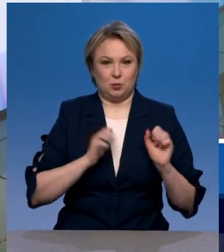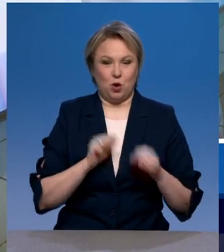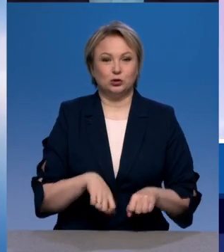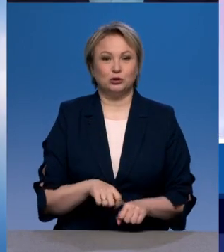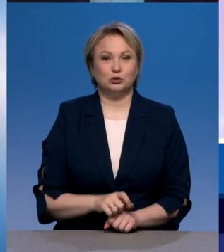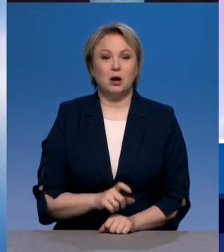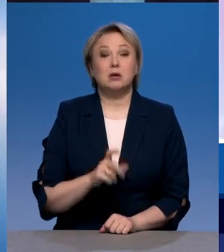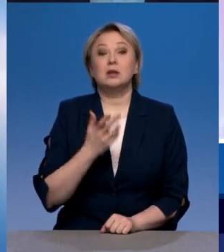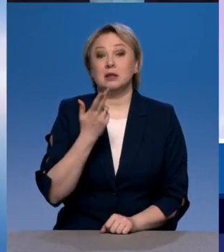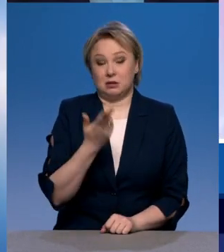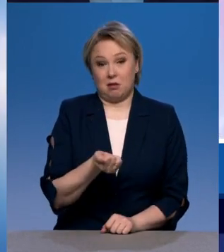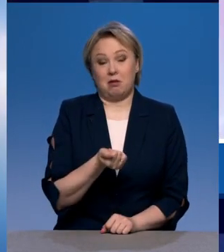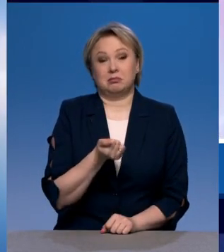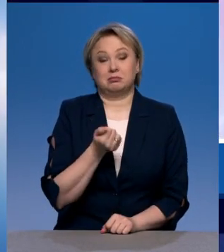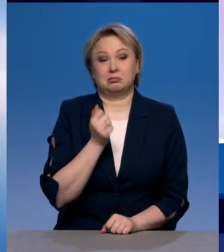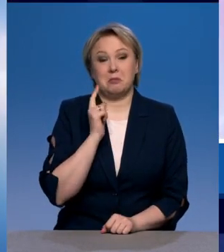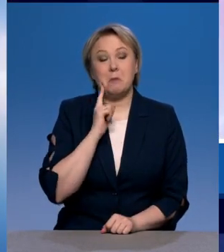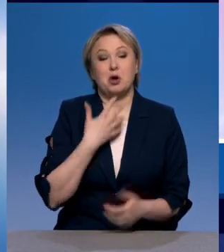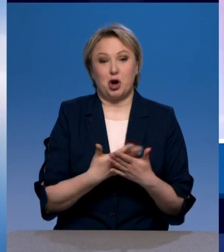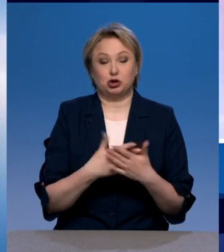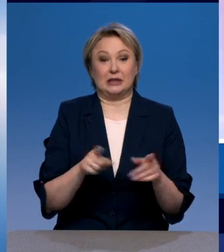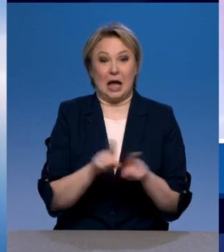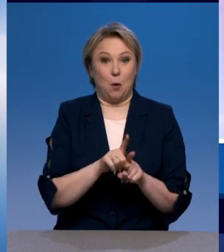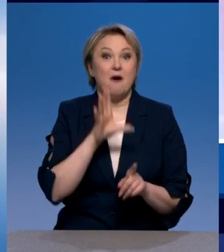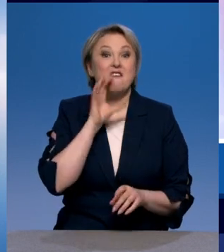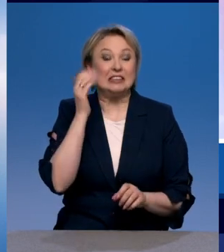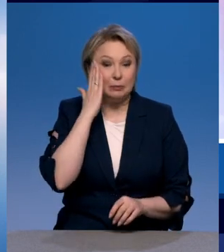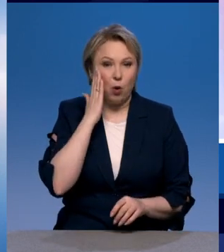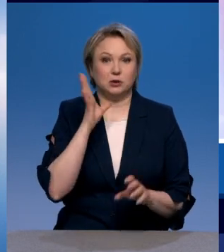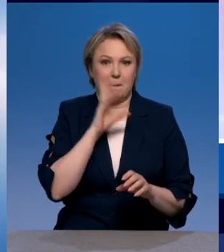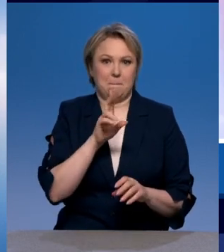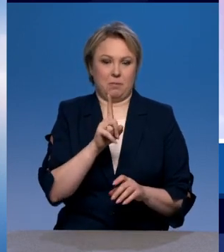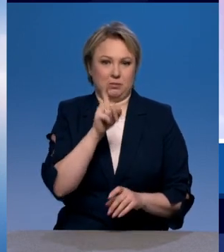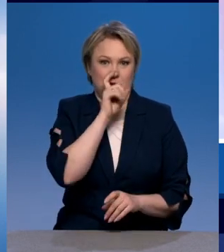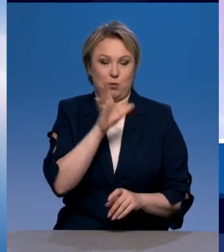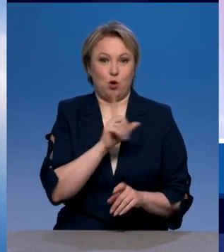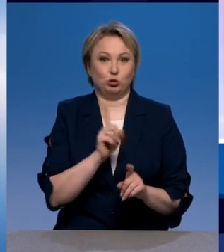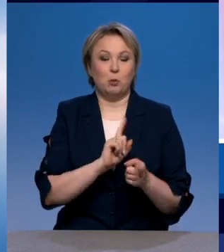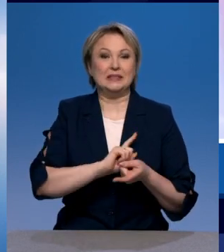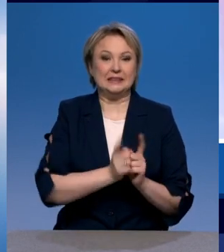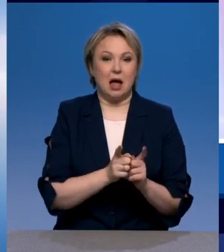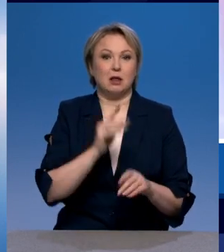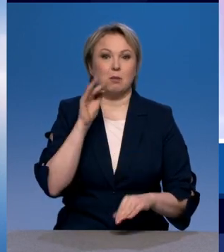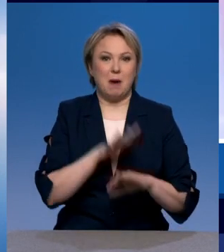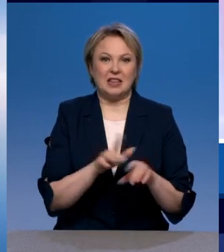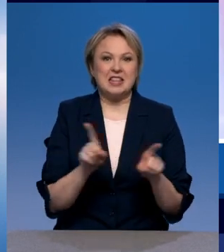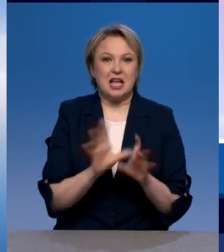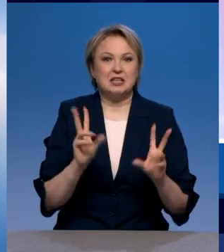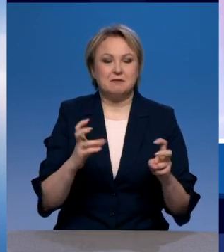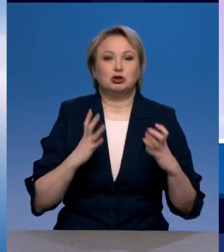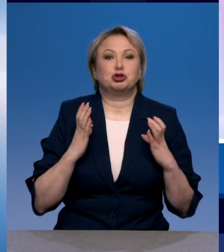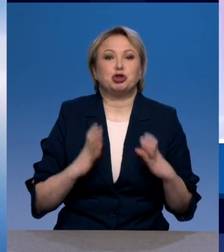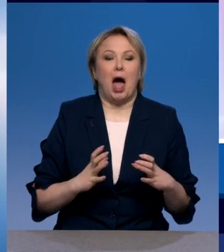способ вполне, мне кажется, работающий, который может наконец-то сделать банки не такими жадными, не